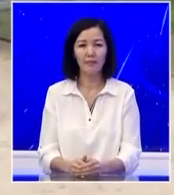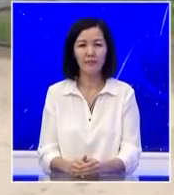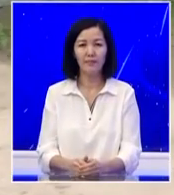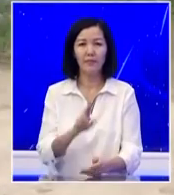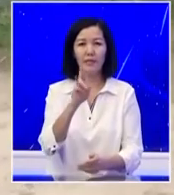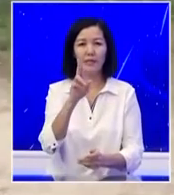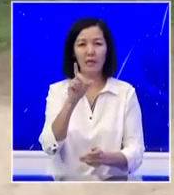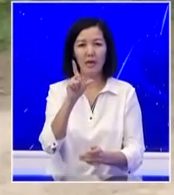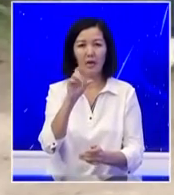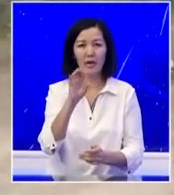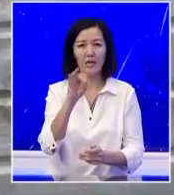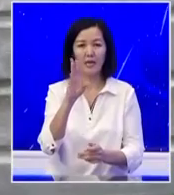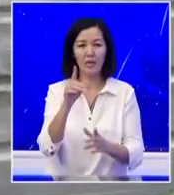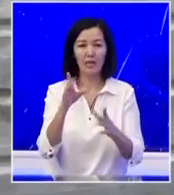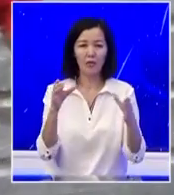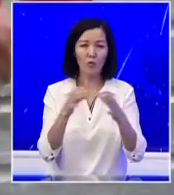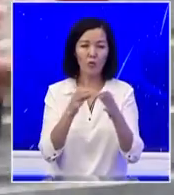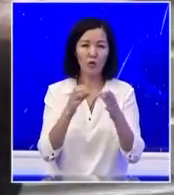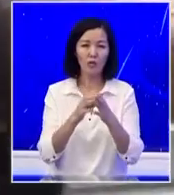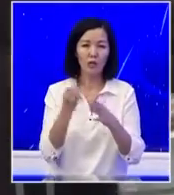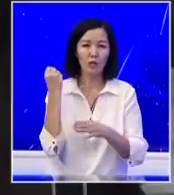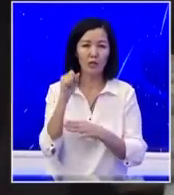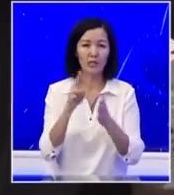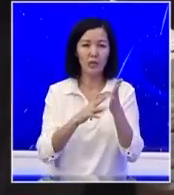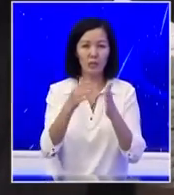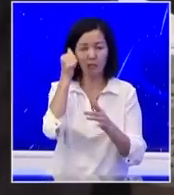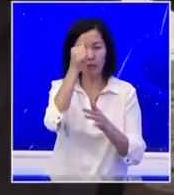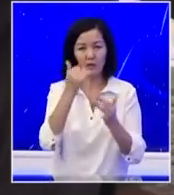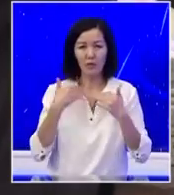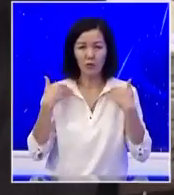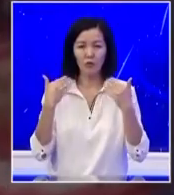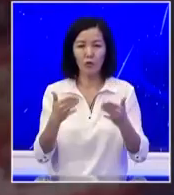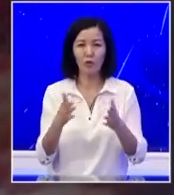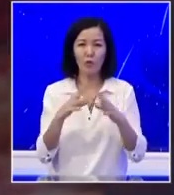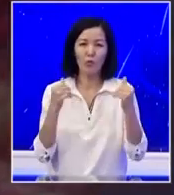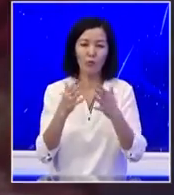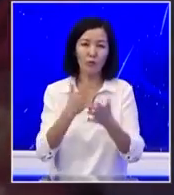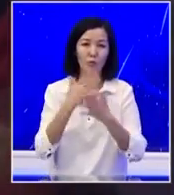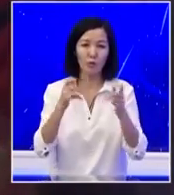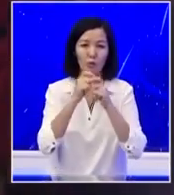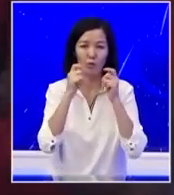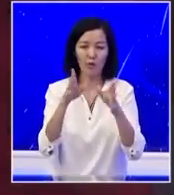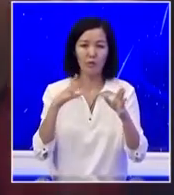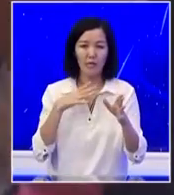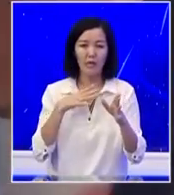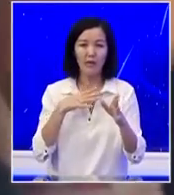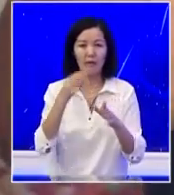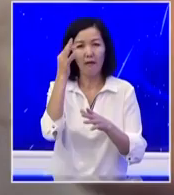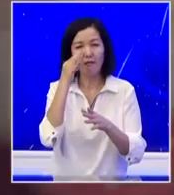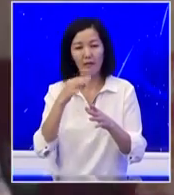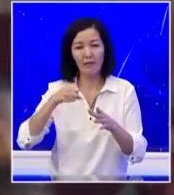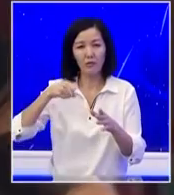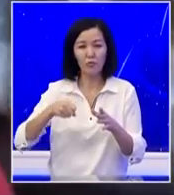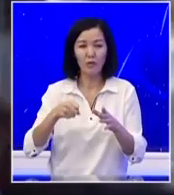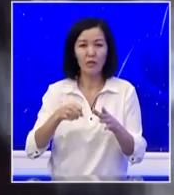Харекет қорының Талдықорған өңіріндегі еріктілері Женістің 75 жылдығымен құттықтай келіп, бұл отбасын үлкен қуанышқа бөледі. Тәттілер салынған себет